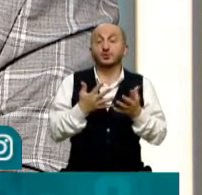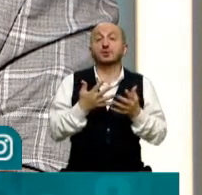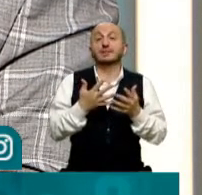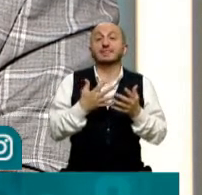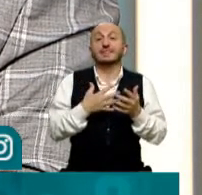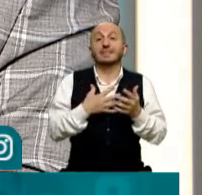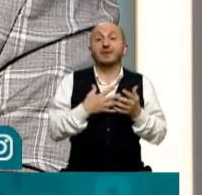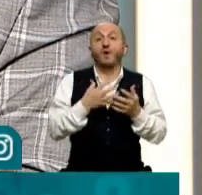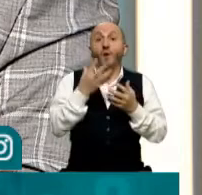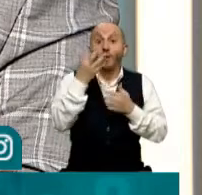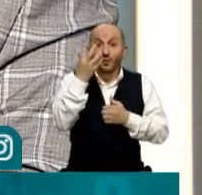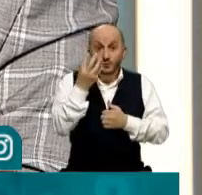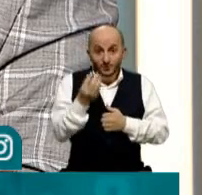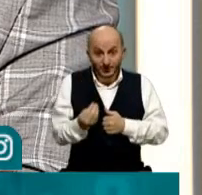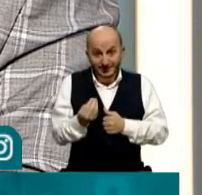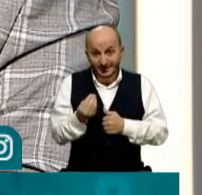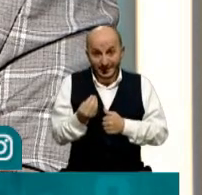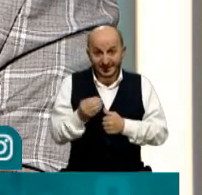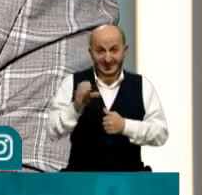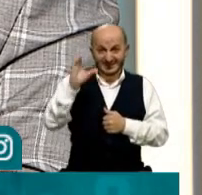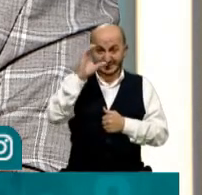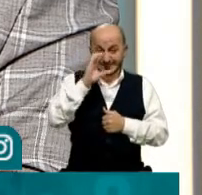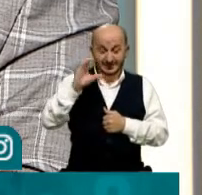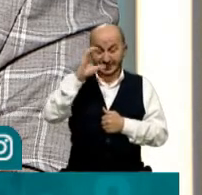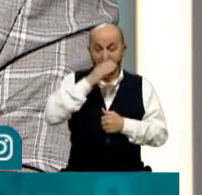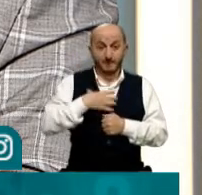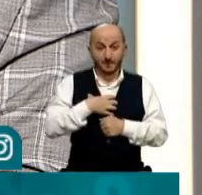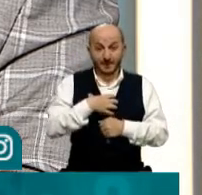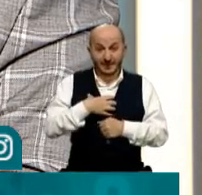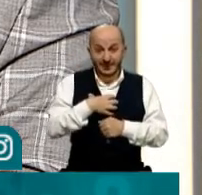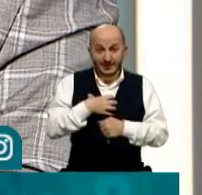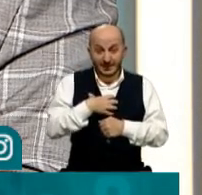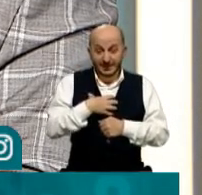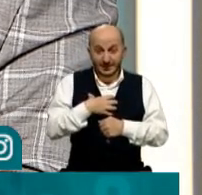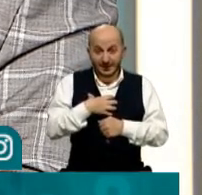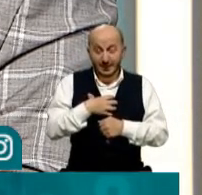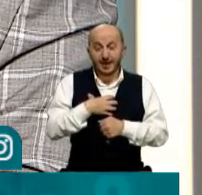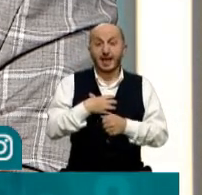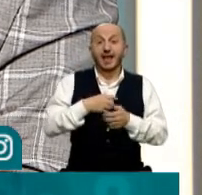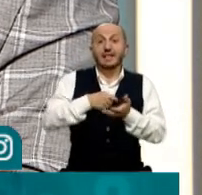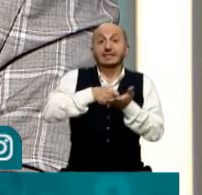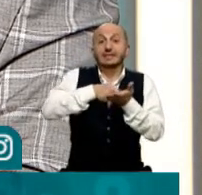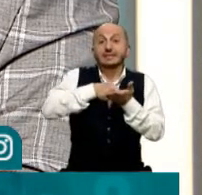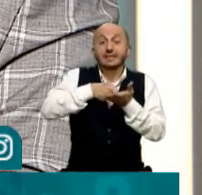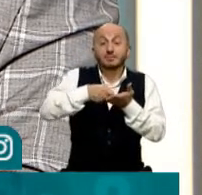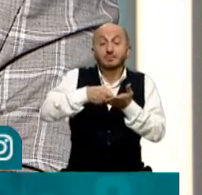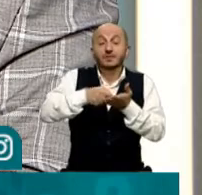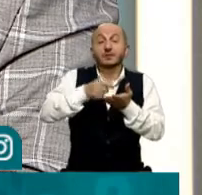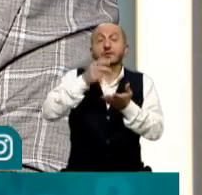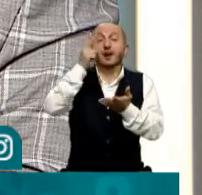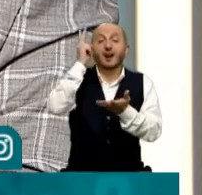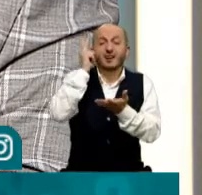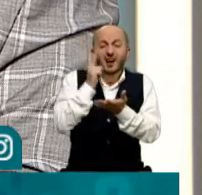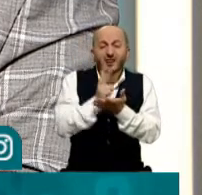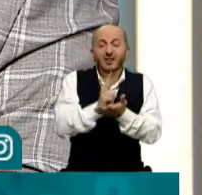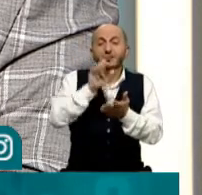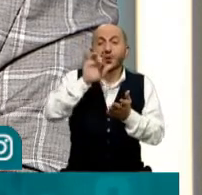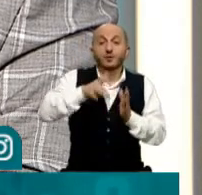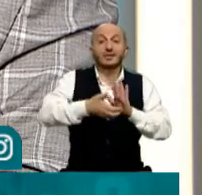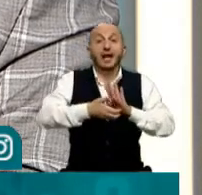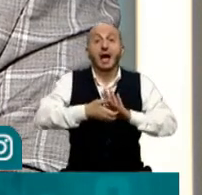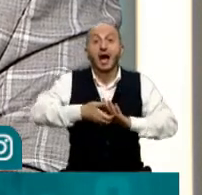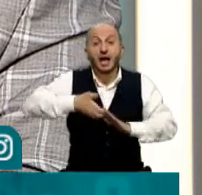edilmiş olduğundan İslam dini ile nesh edilmiştir. Yani hükümler ortadan